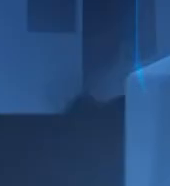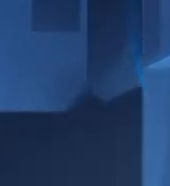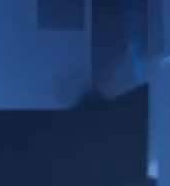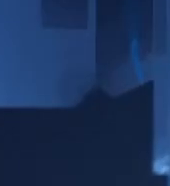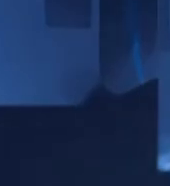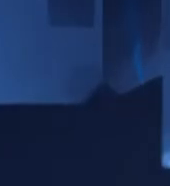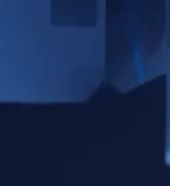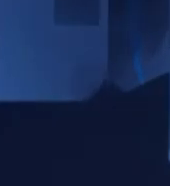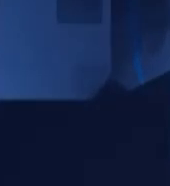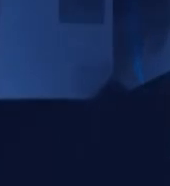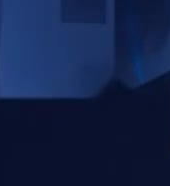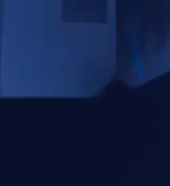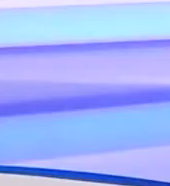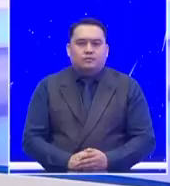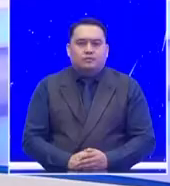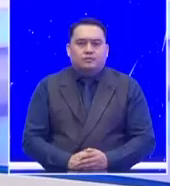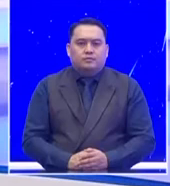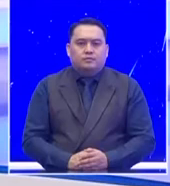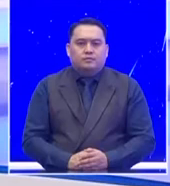ЖТСУ.